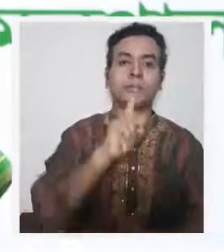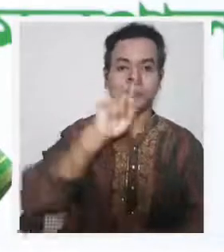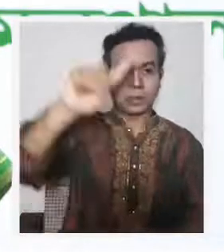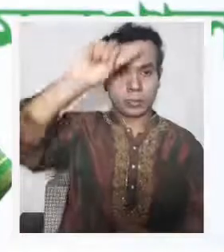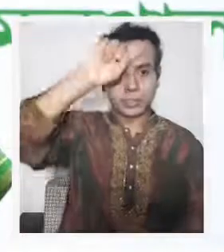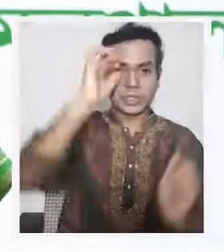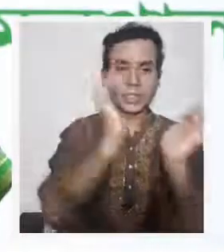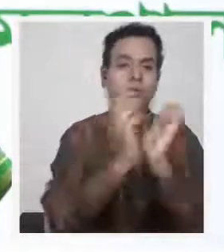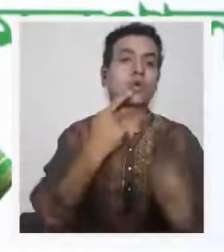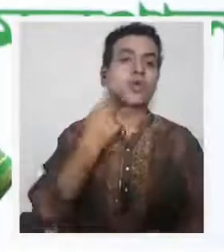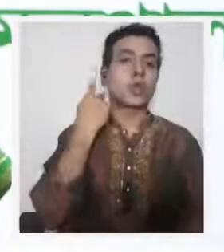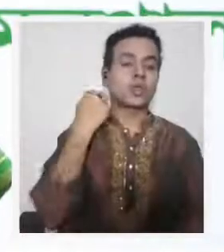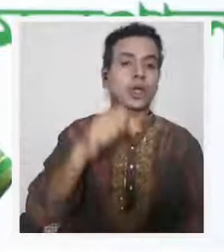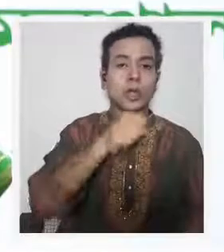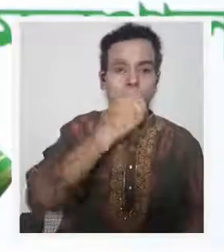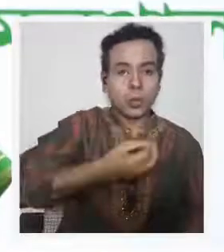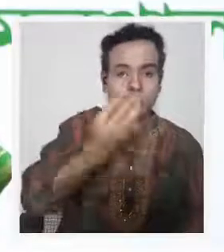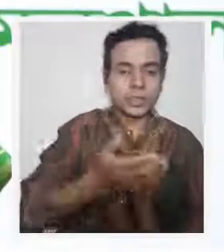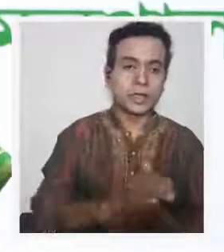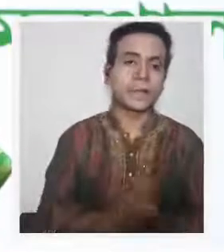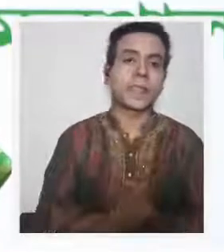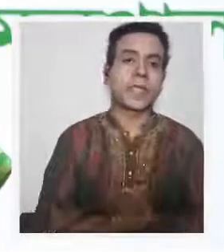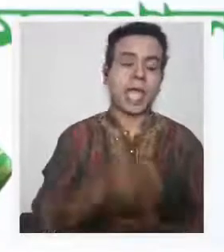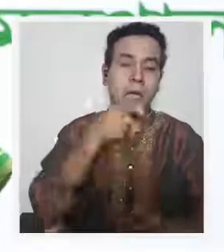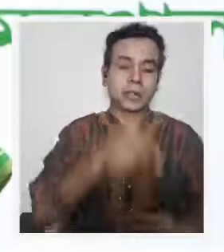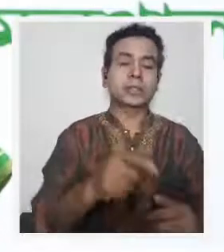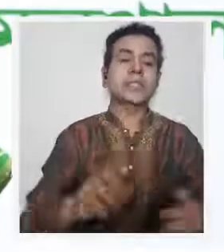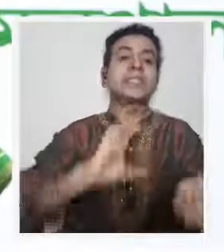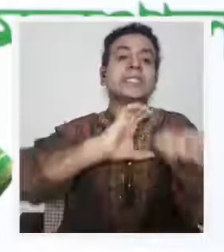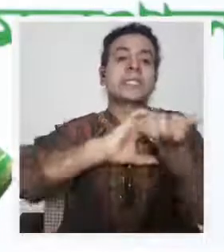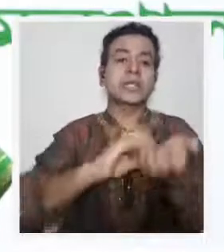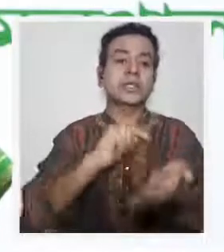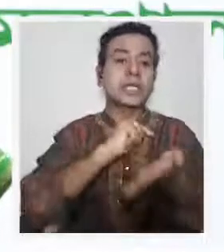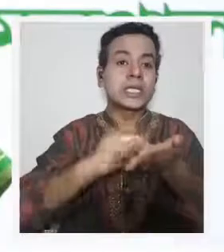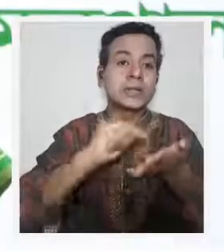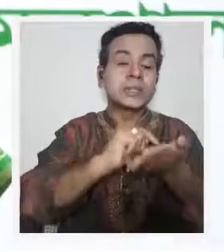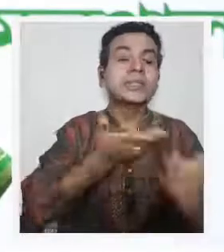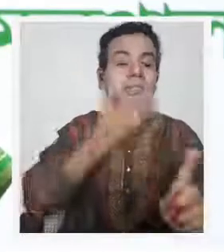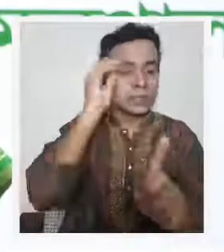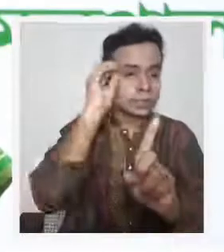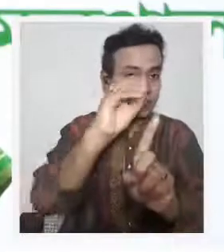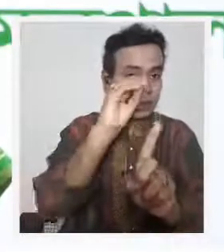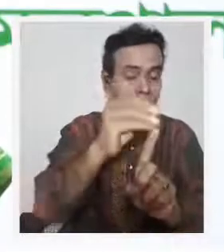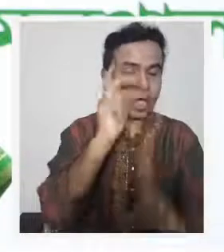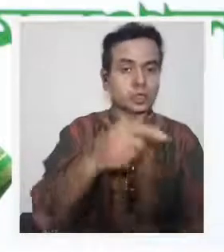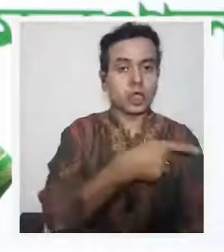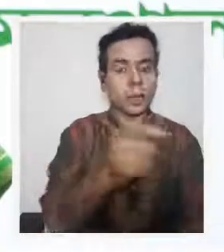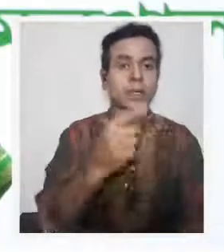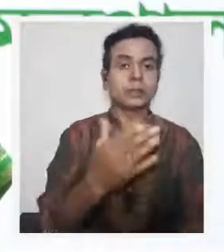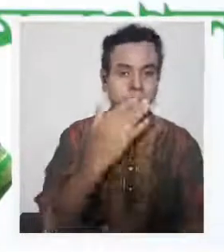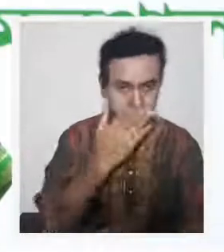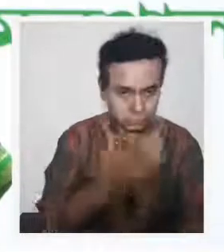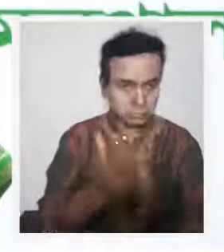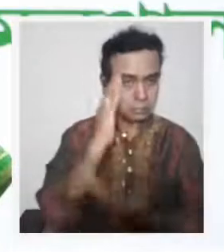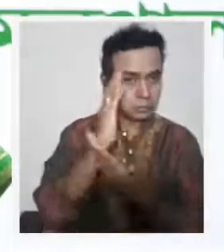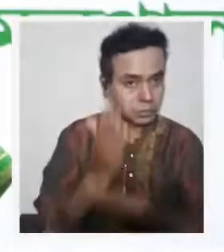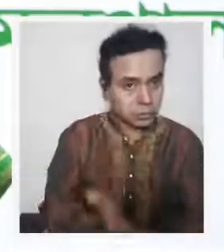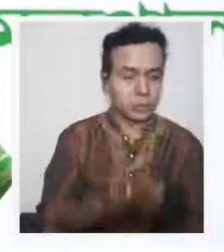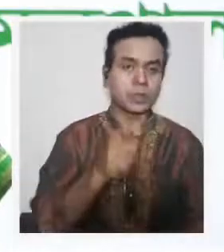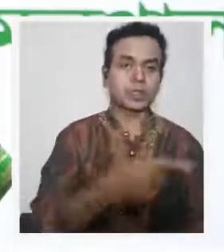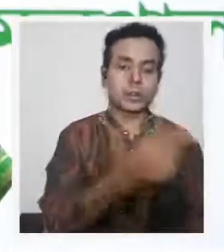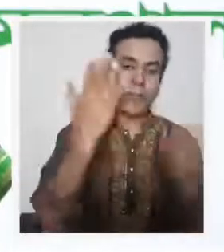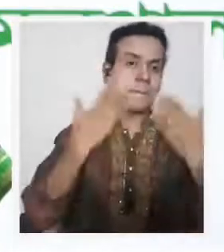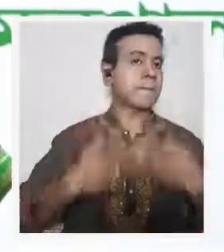আমরা, তিনি যে নির্দেশনাগুলো দিয়েছেন গতকালও, তিনি তার জাতির উদ্দেশ্যে ভাষণে বলেছেন, আমরা যেন এই